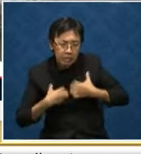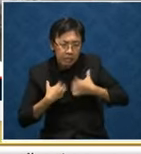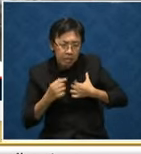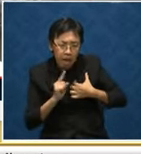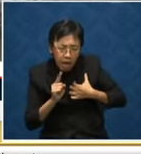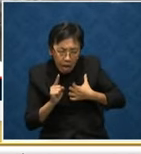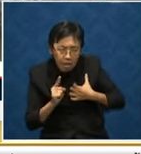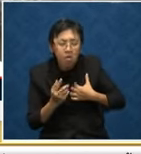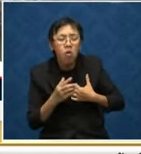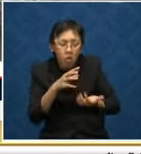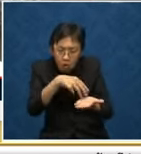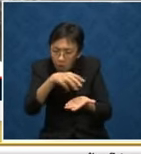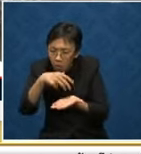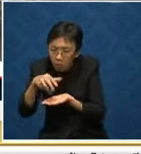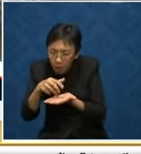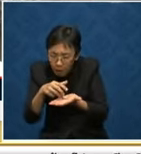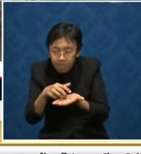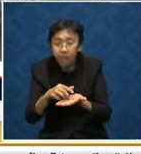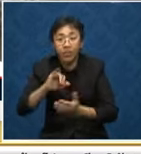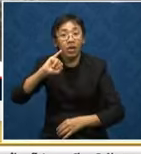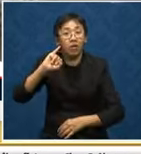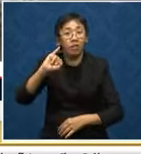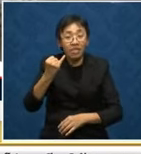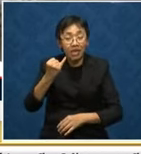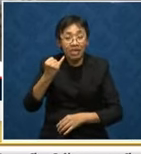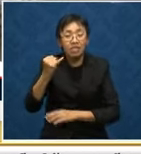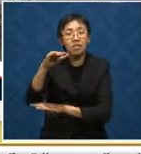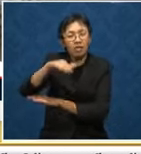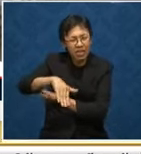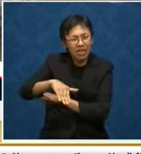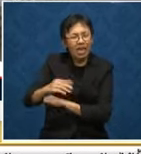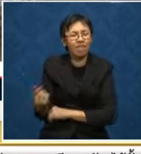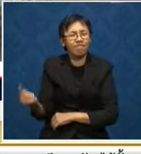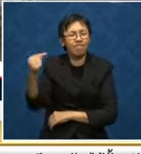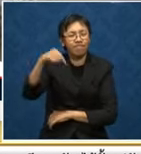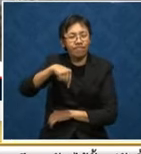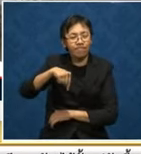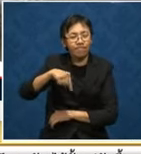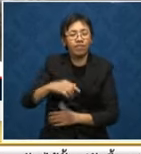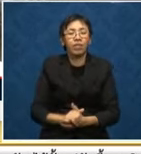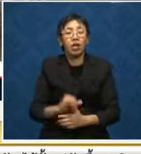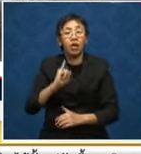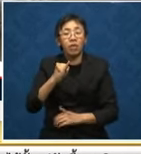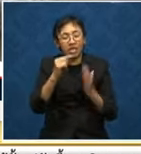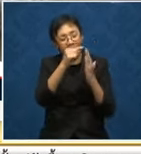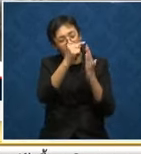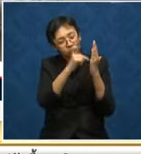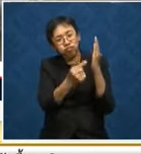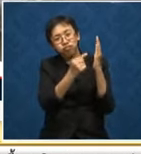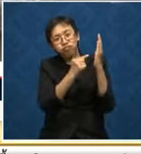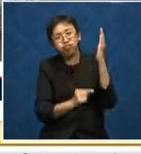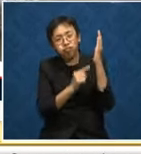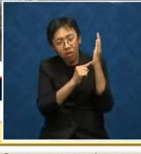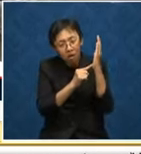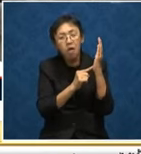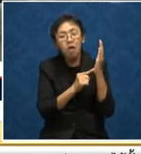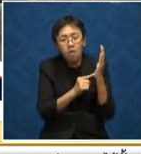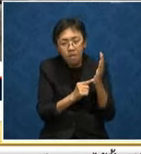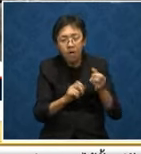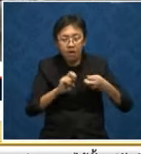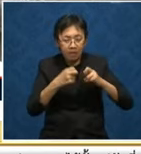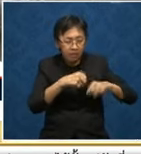นวันจันทร์ก็เย็นก็น่าจะได้กลับมานะครับมาเตรียมการเพื่อเอาภาระเอา